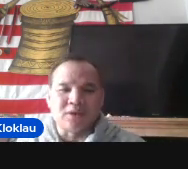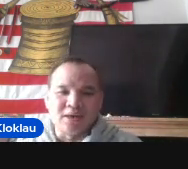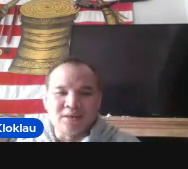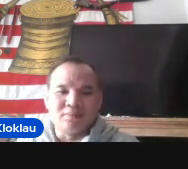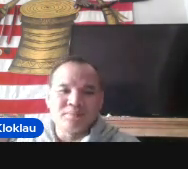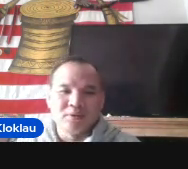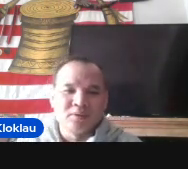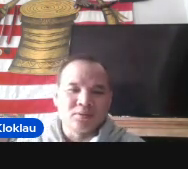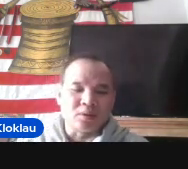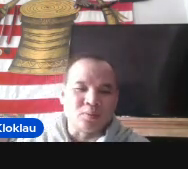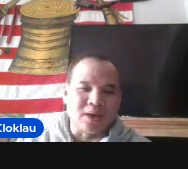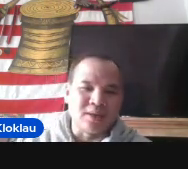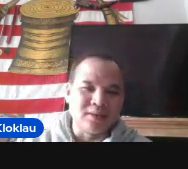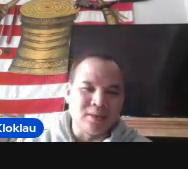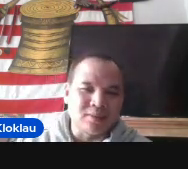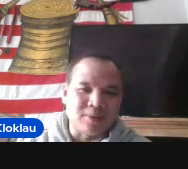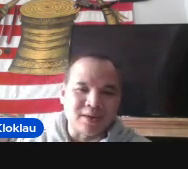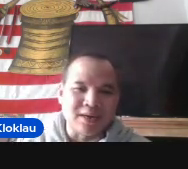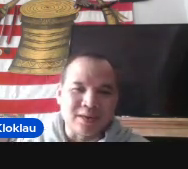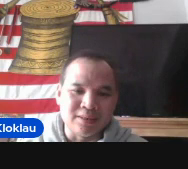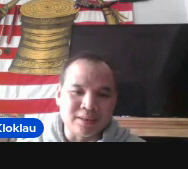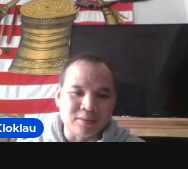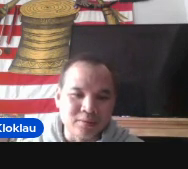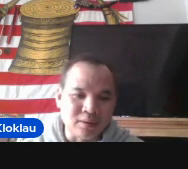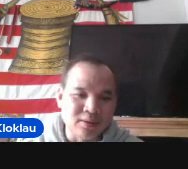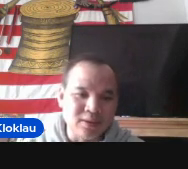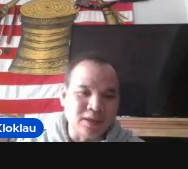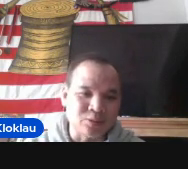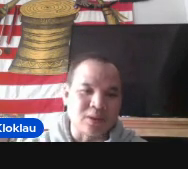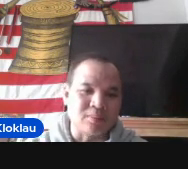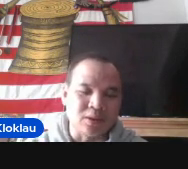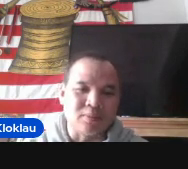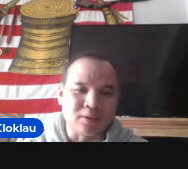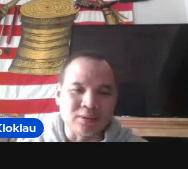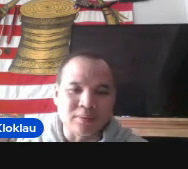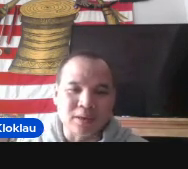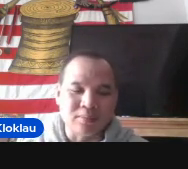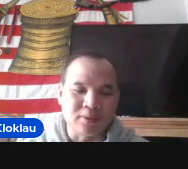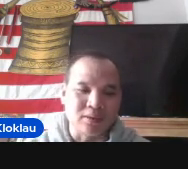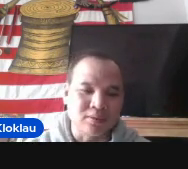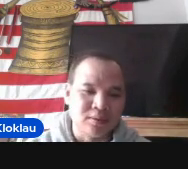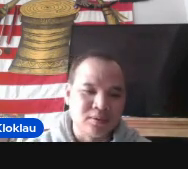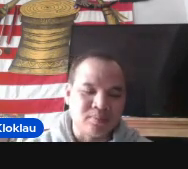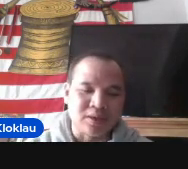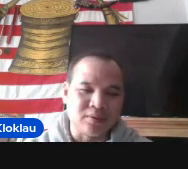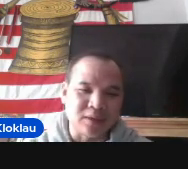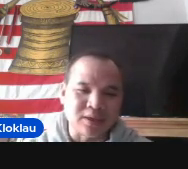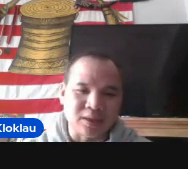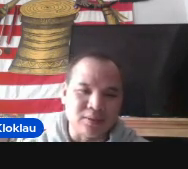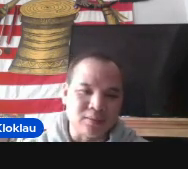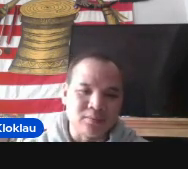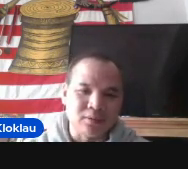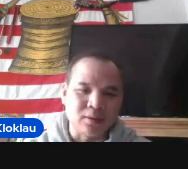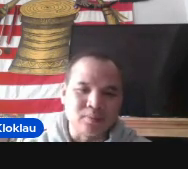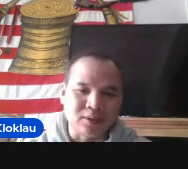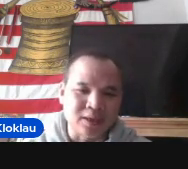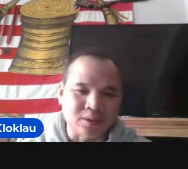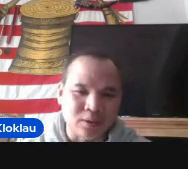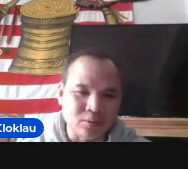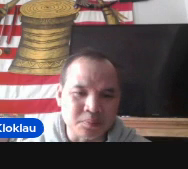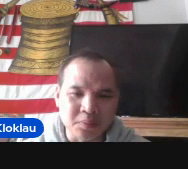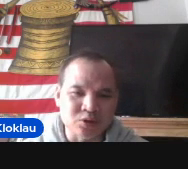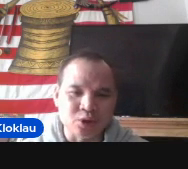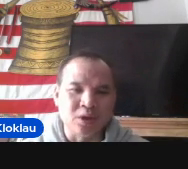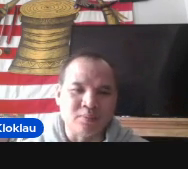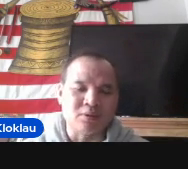ายในปิดอมองไปนี่กลางประเทศเลยนะอยู่ตรงกลางความเป็นไปได้จะขนาดไหนคะกับการ